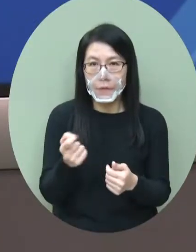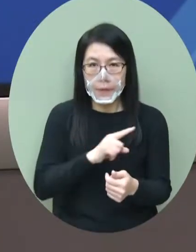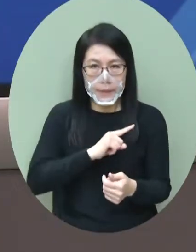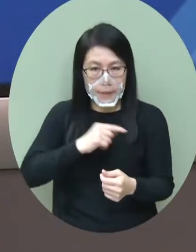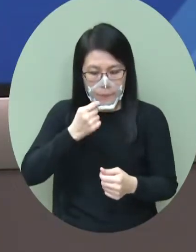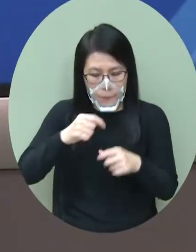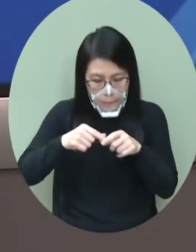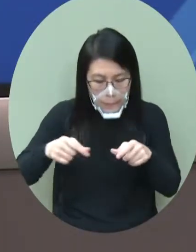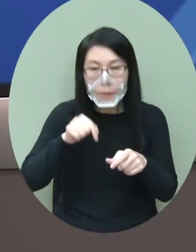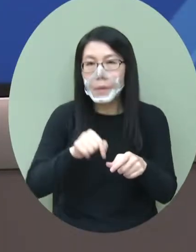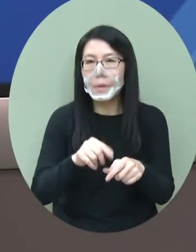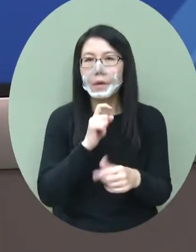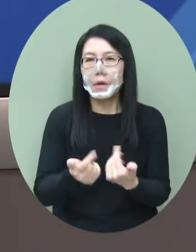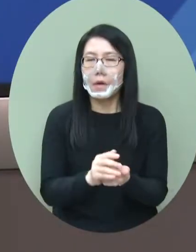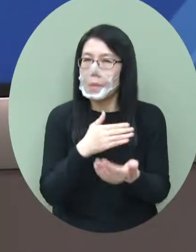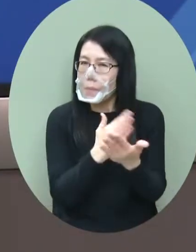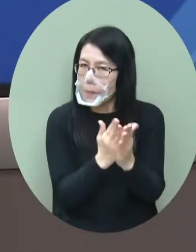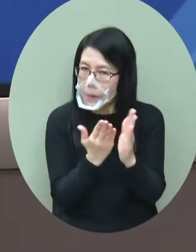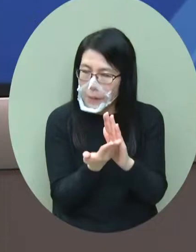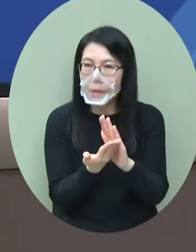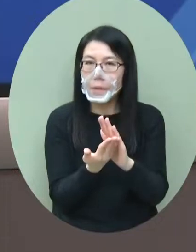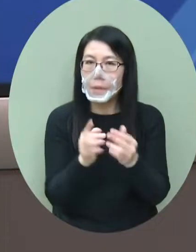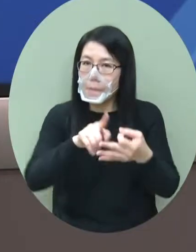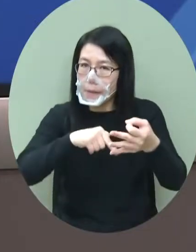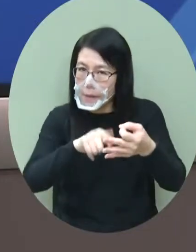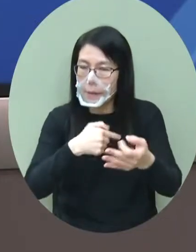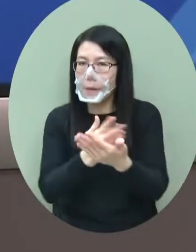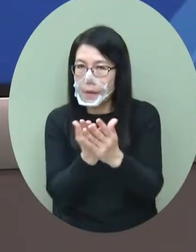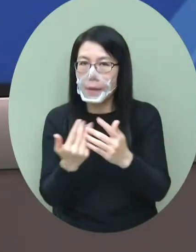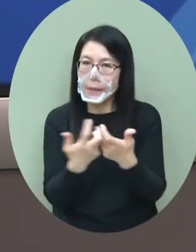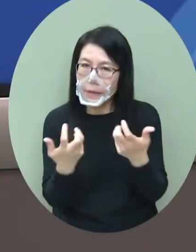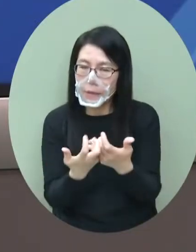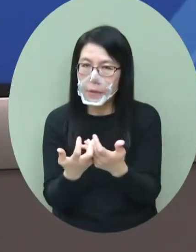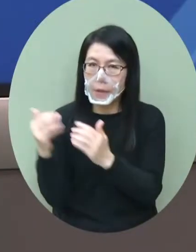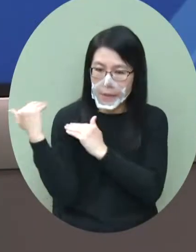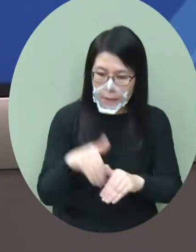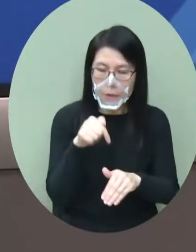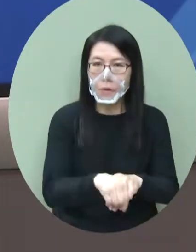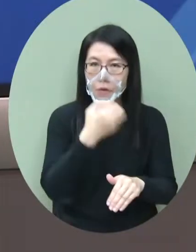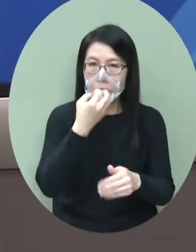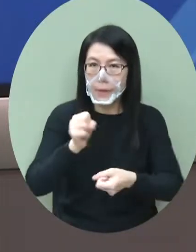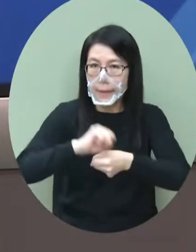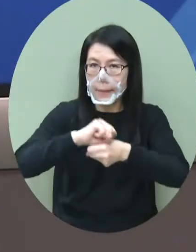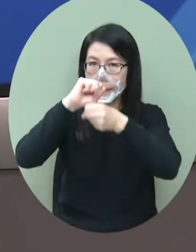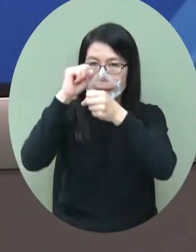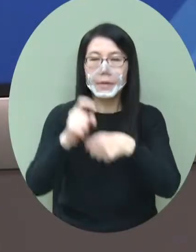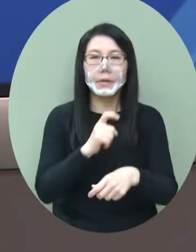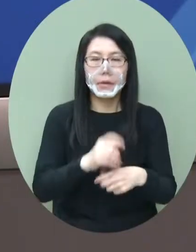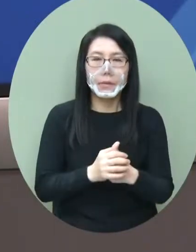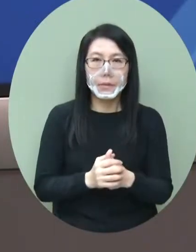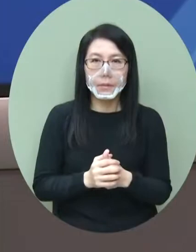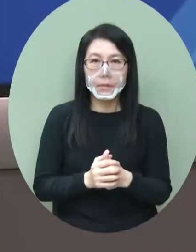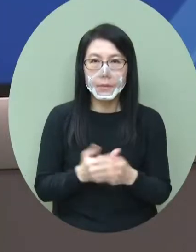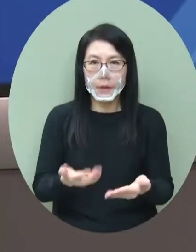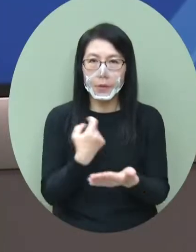供应也是很多的，快速抗原测试包无论在种类在数量还有 到港的速